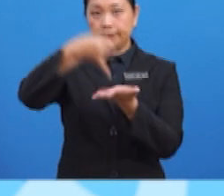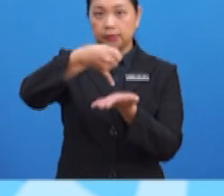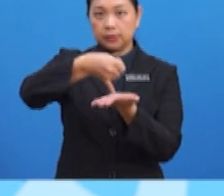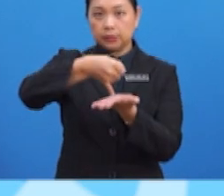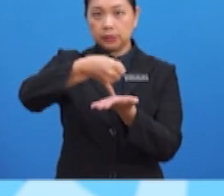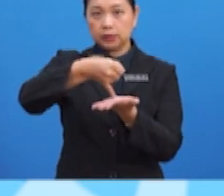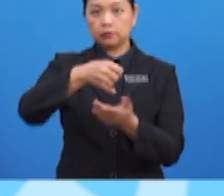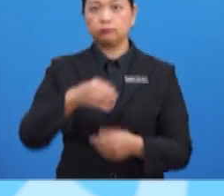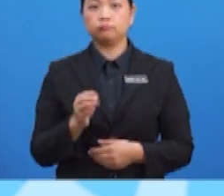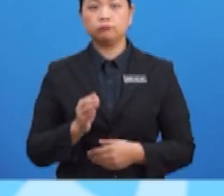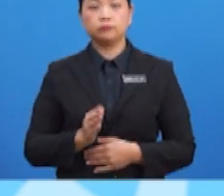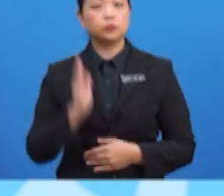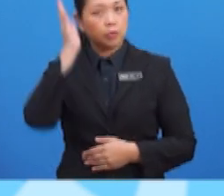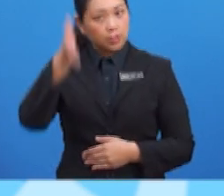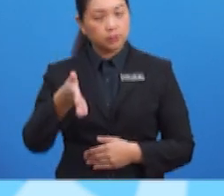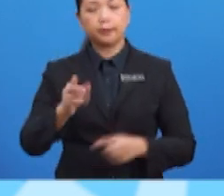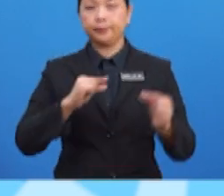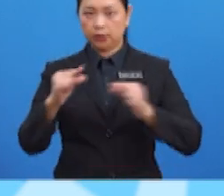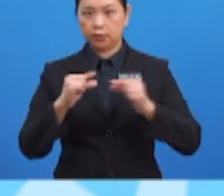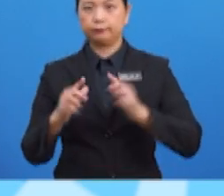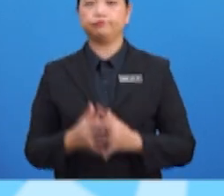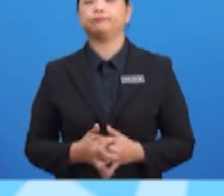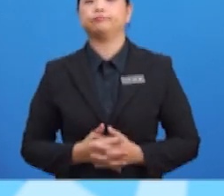dipacu juga akan bergerak.